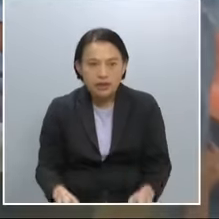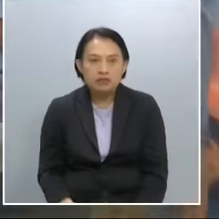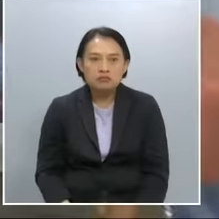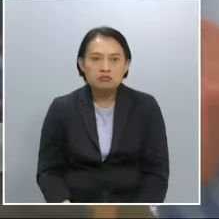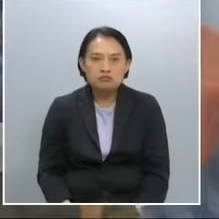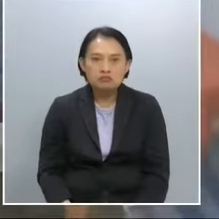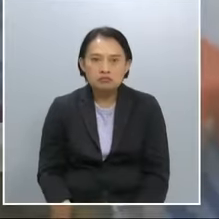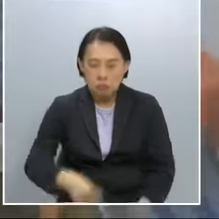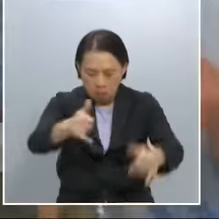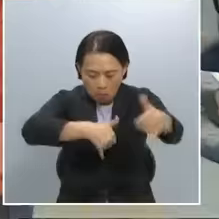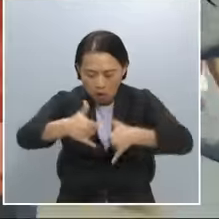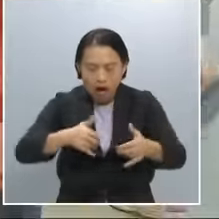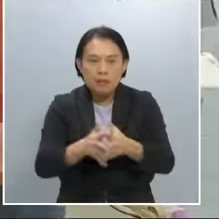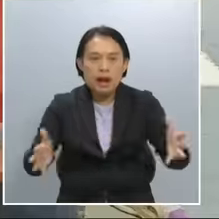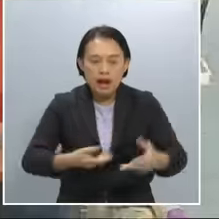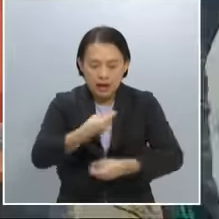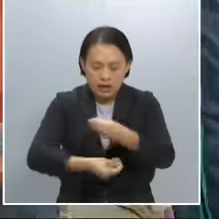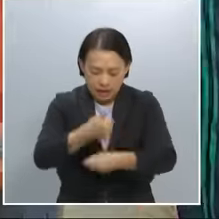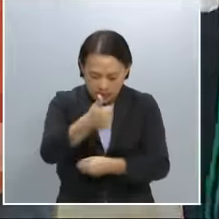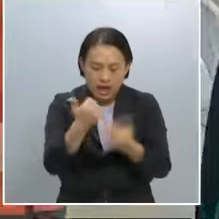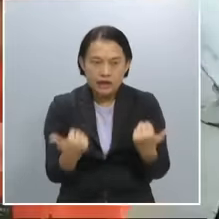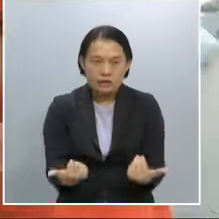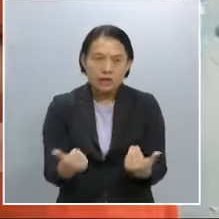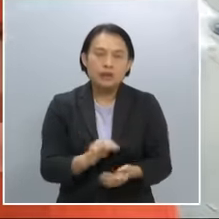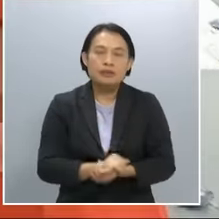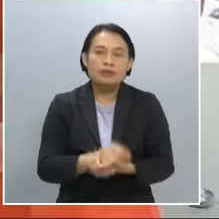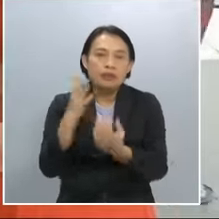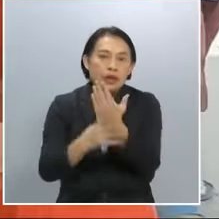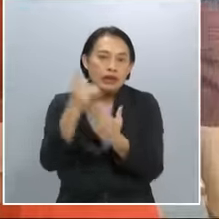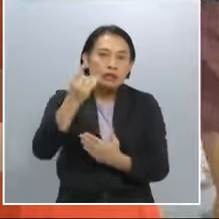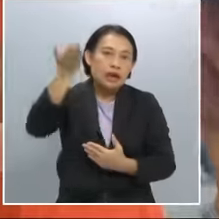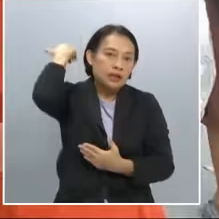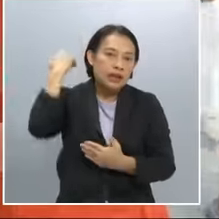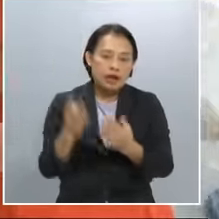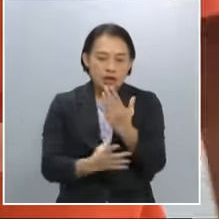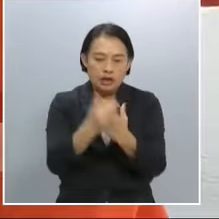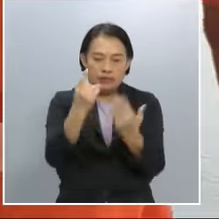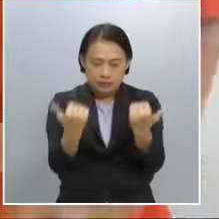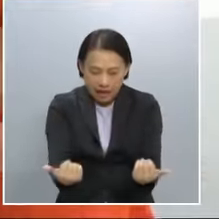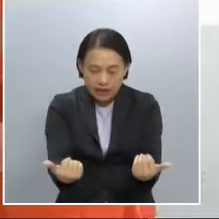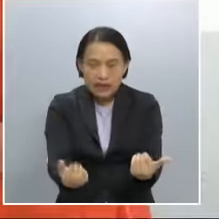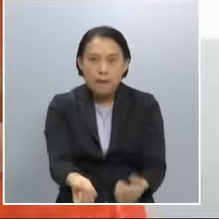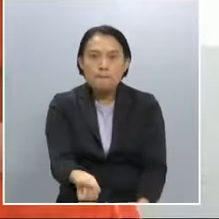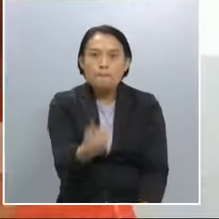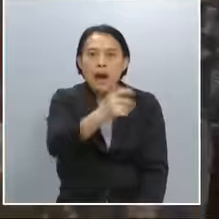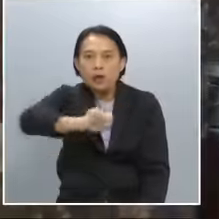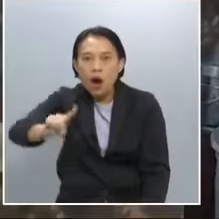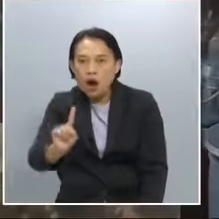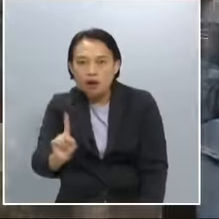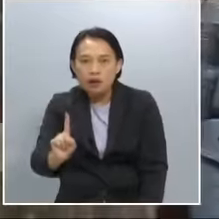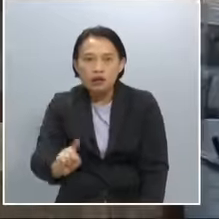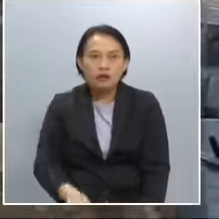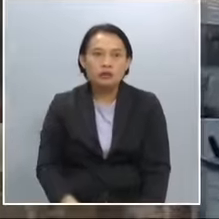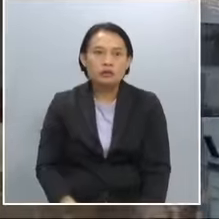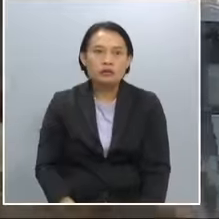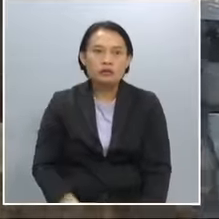ขายดีไหม เรื่อย ครับ ดีครับ อาทิตย์ที่แล้วกับอาทิตย์นี้อาทิตย์ไหนคนเยอะกว่า เยอะกว่า ครับ เยอะครับ